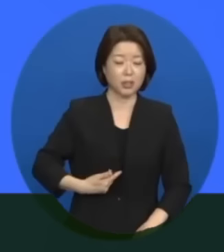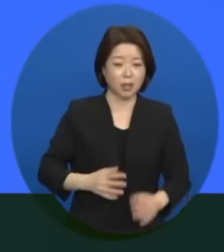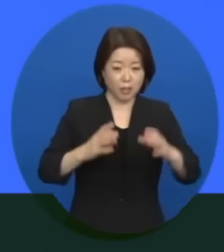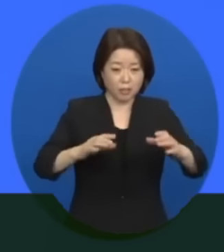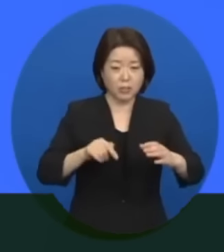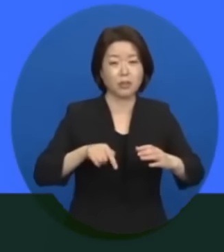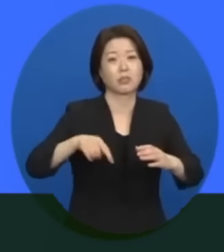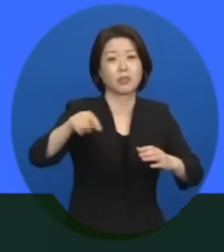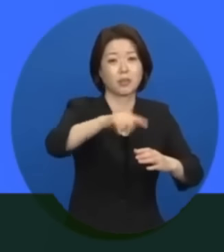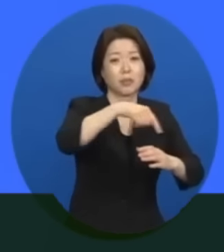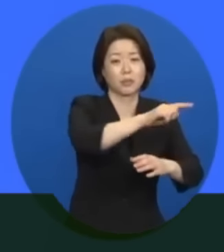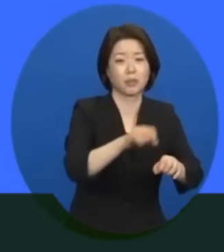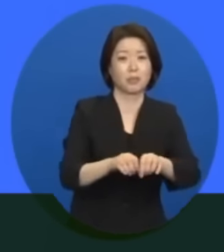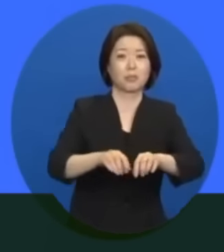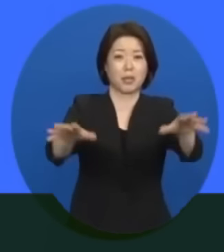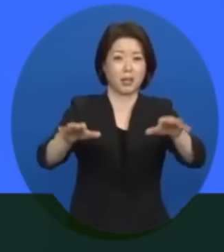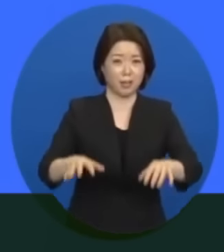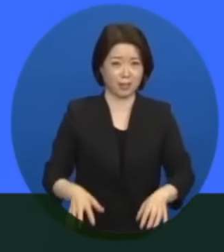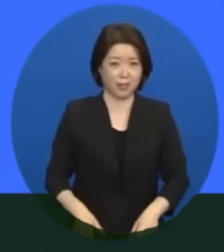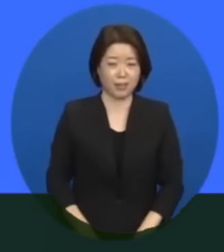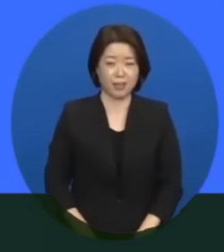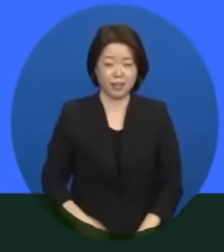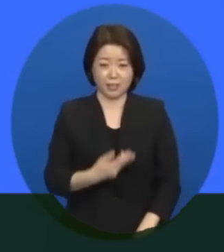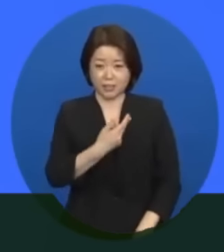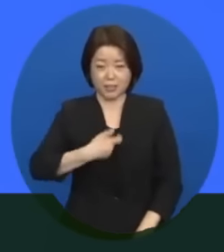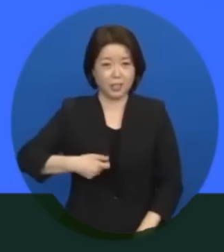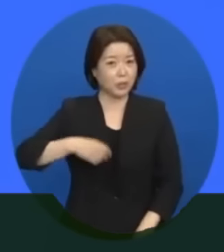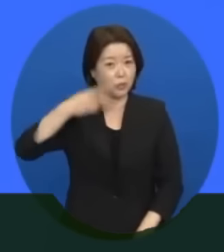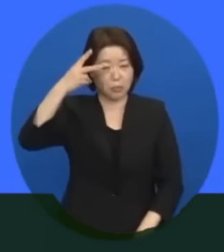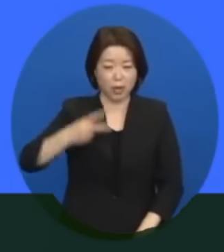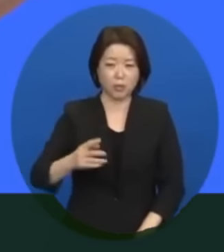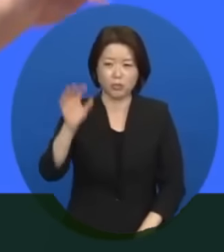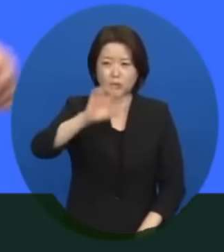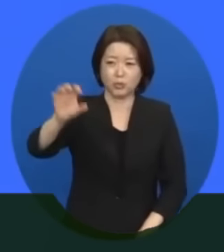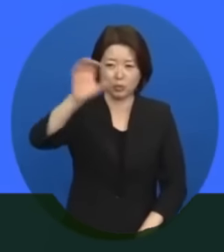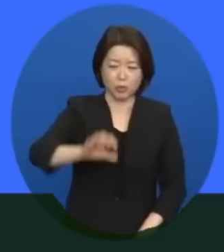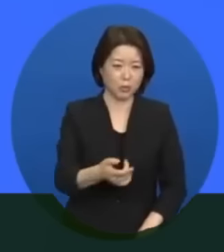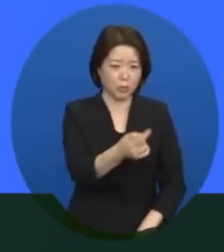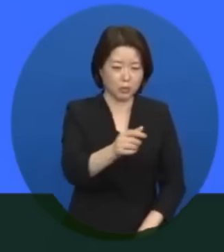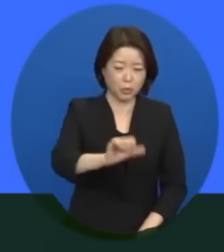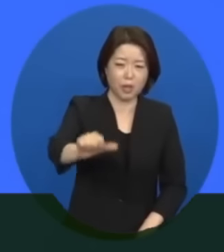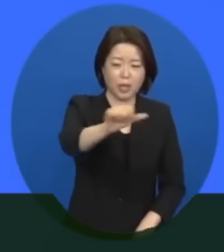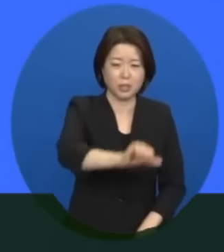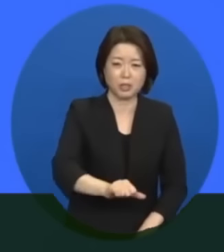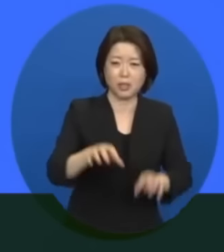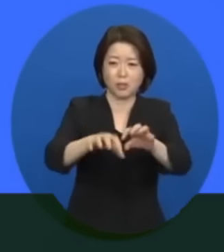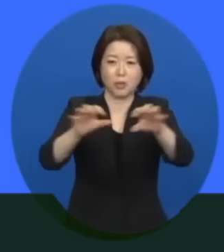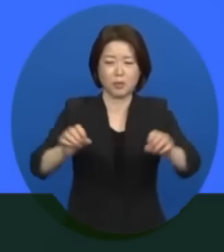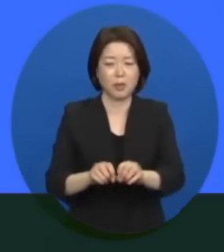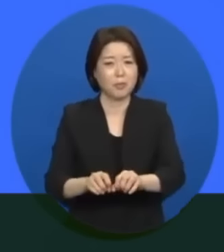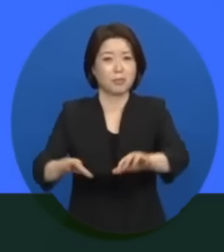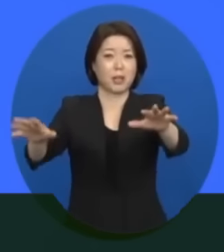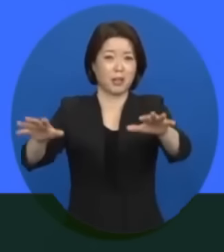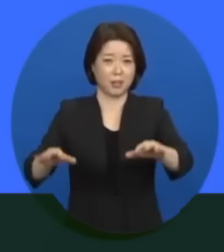벗어납니다 그 이상을 가고 사도 바울은 유럽을 소아시아를 더 큰일을